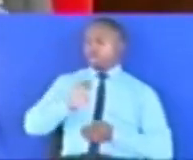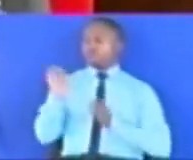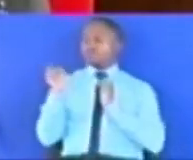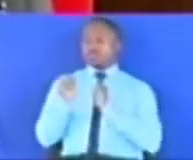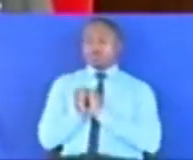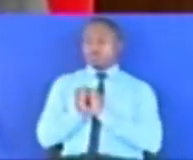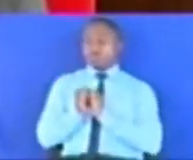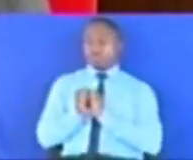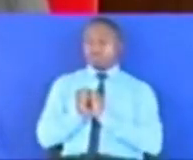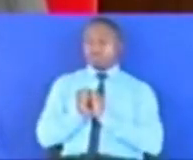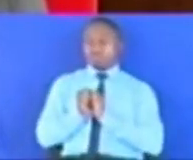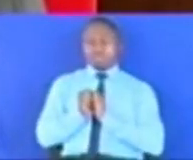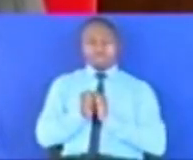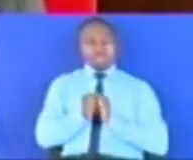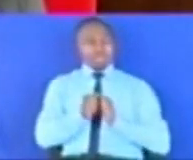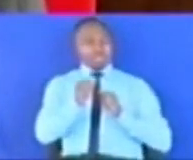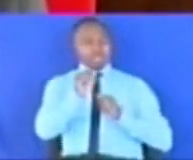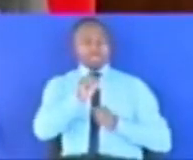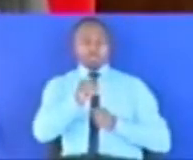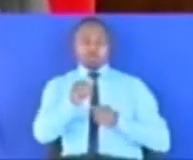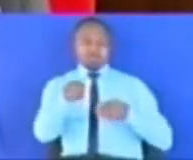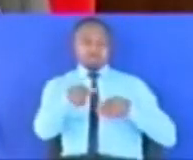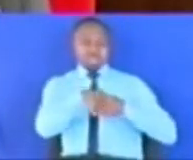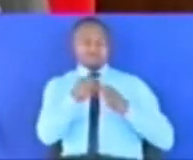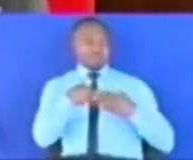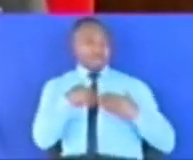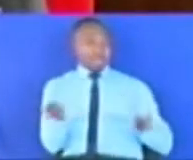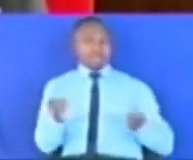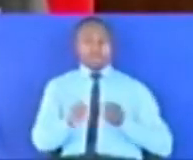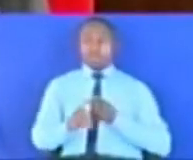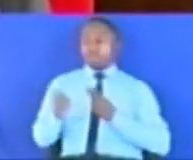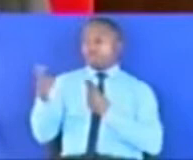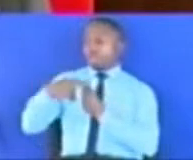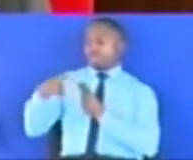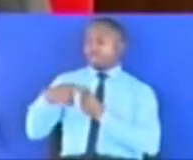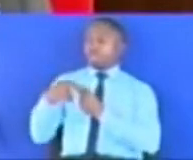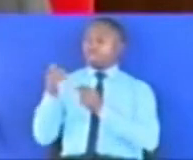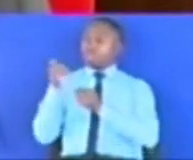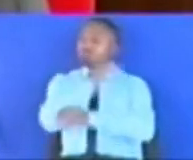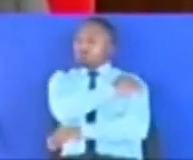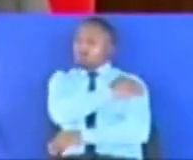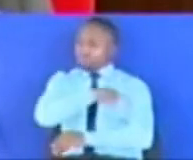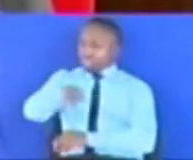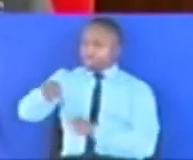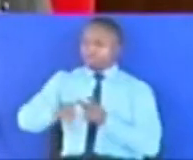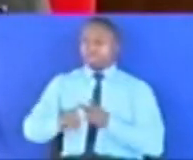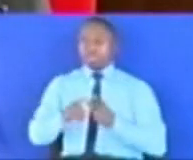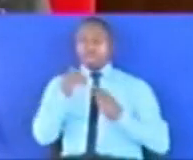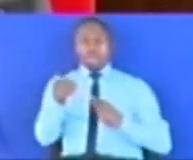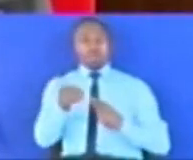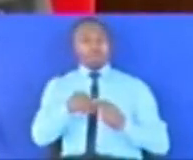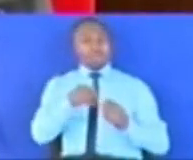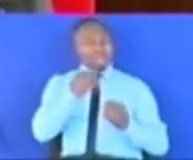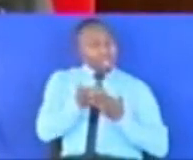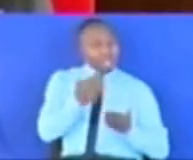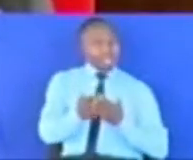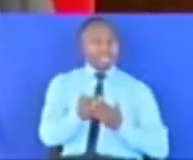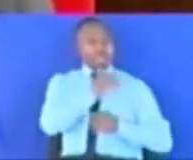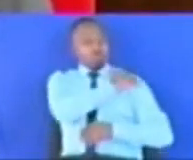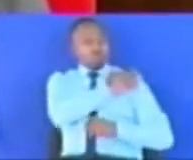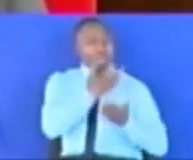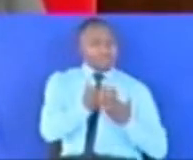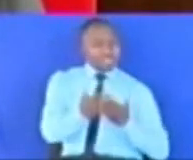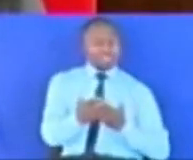sio mtu anayepata ile huduma ya CHF, anahudumiwa na daktari pia pale, tena hao wanashughulikiwa haraka haraka,